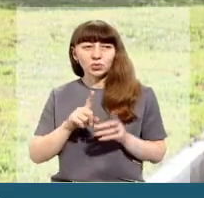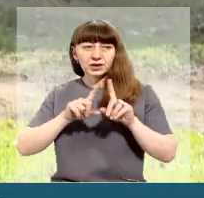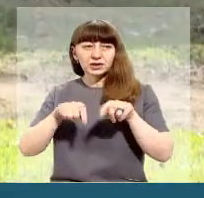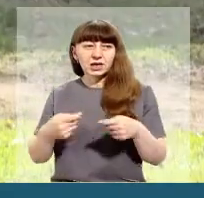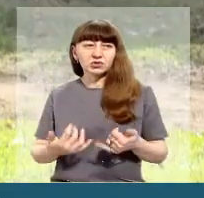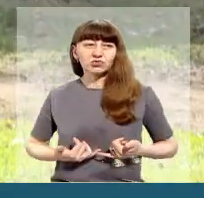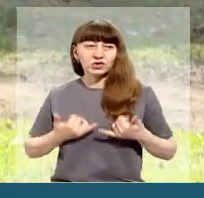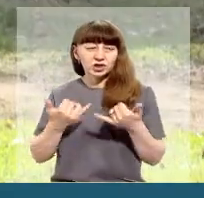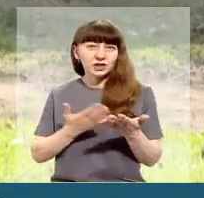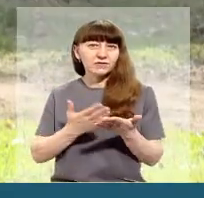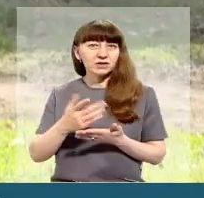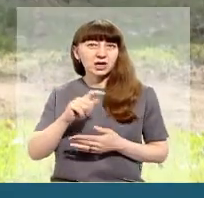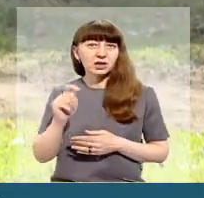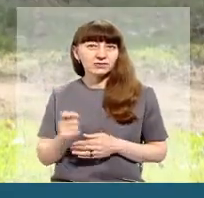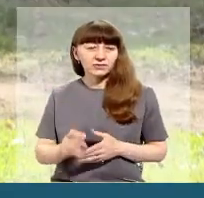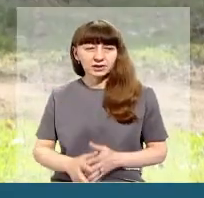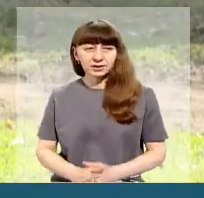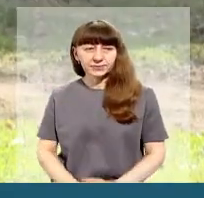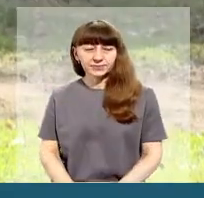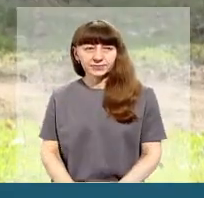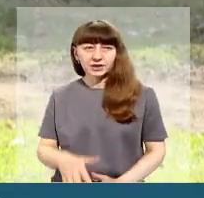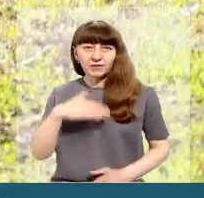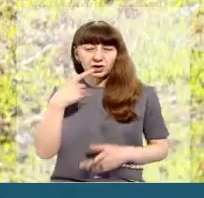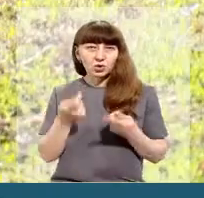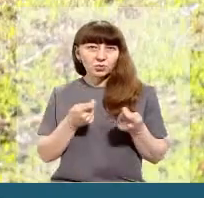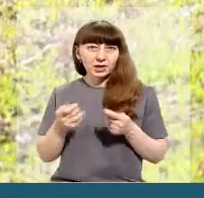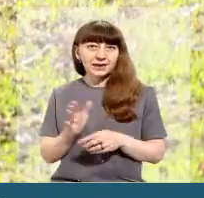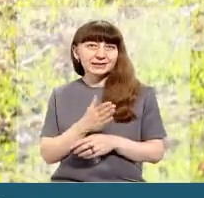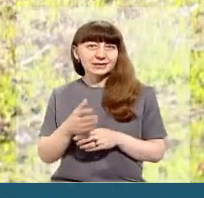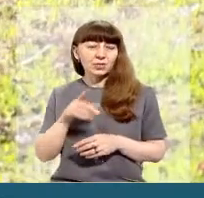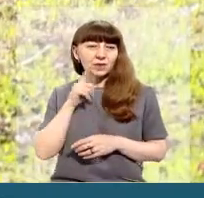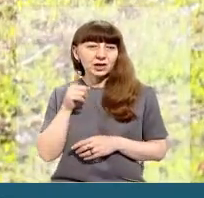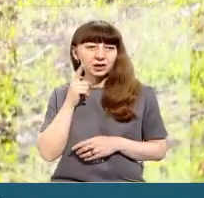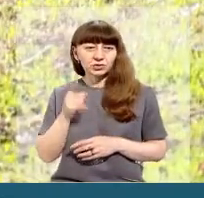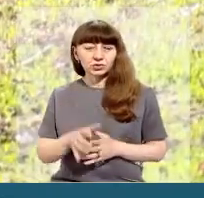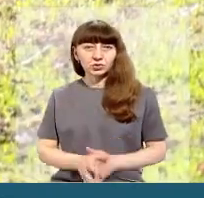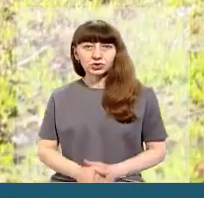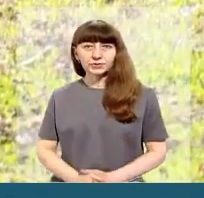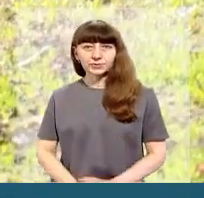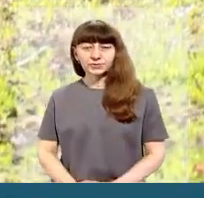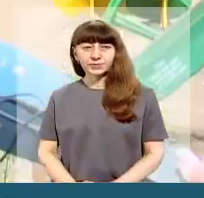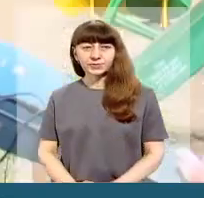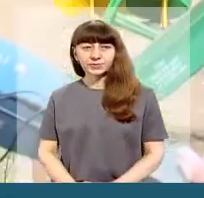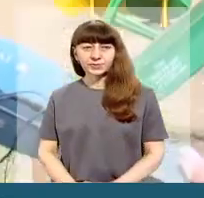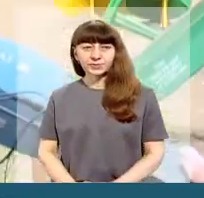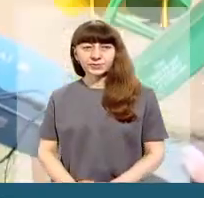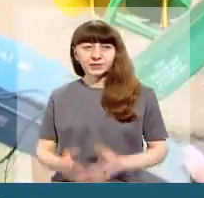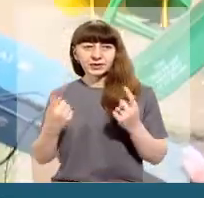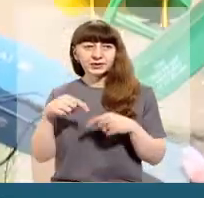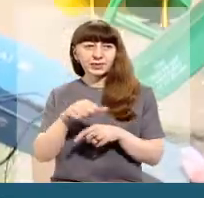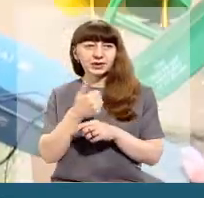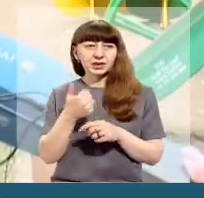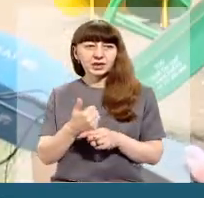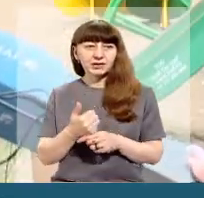дань уважения ветеранам и фронтовикам, рассказал руководитель отдела по делам молодежи и гражданского общества Мурат Искаков. Самое